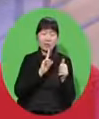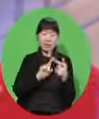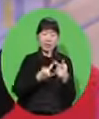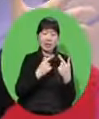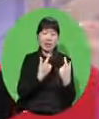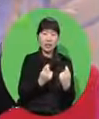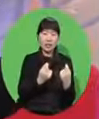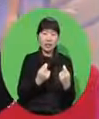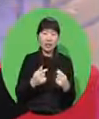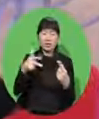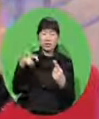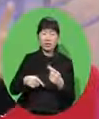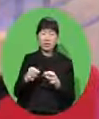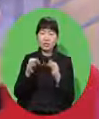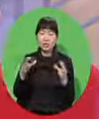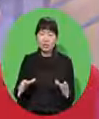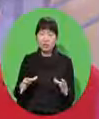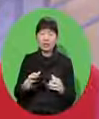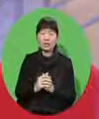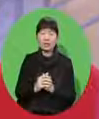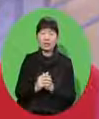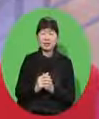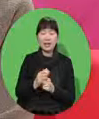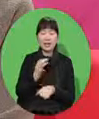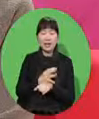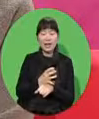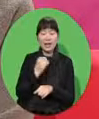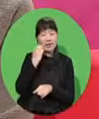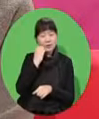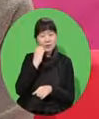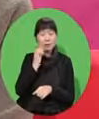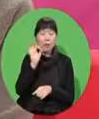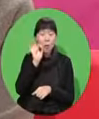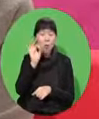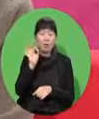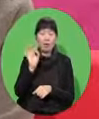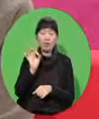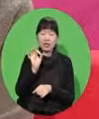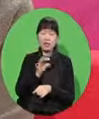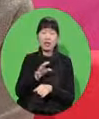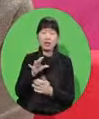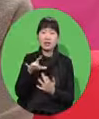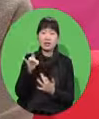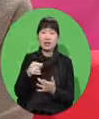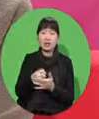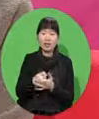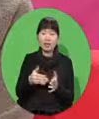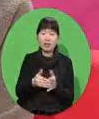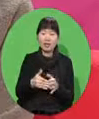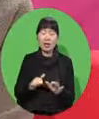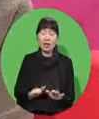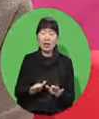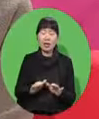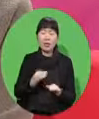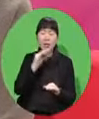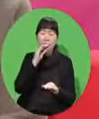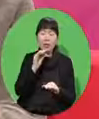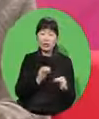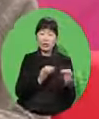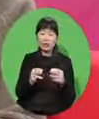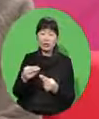그대로 그냥 그 일주일 동안 간단한 군것질 네. 그 기준으로 산정이 된 거고 봉투에 저축하고 투자 금액을